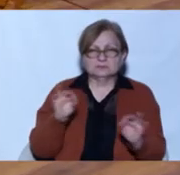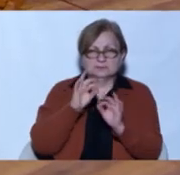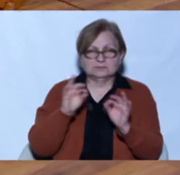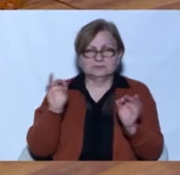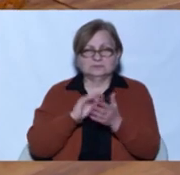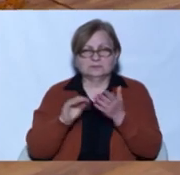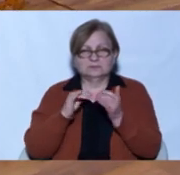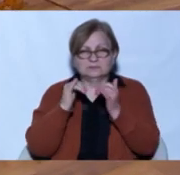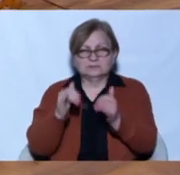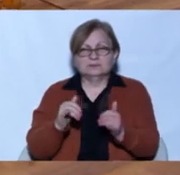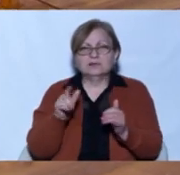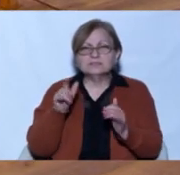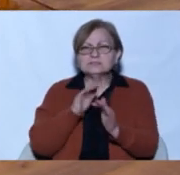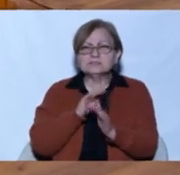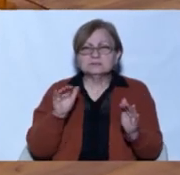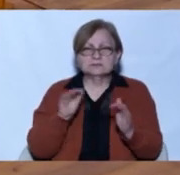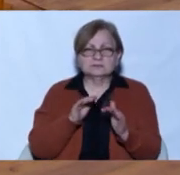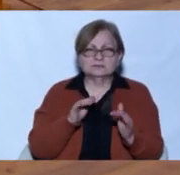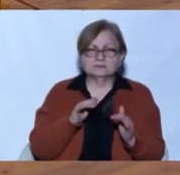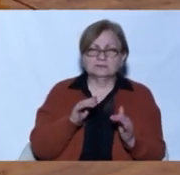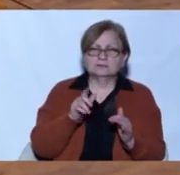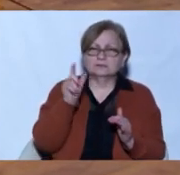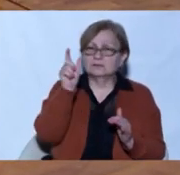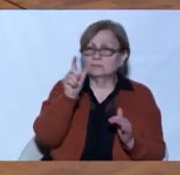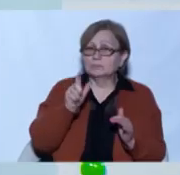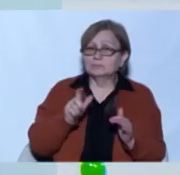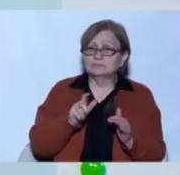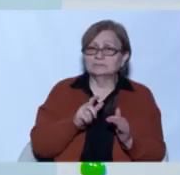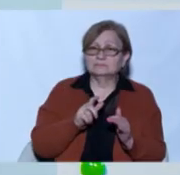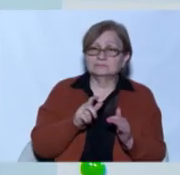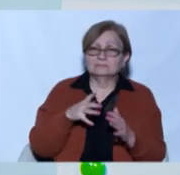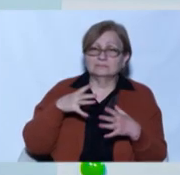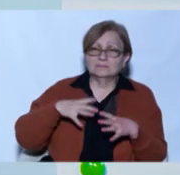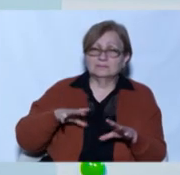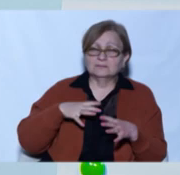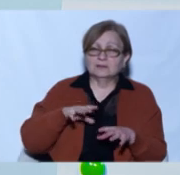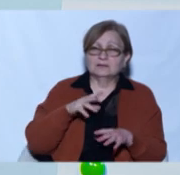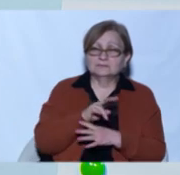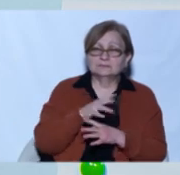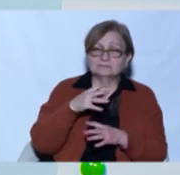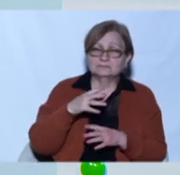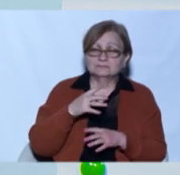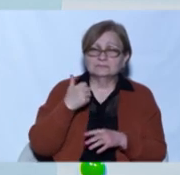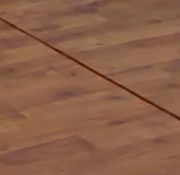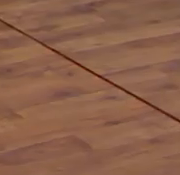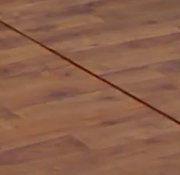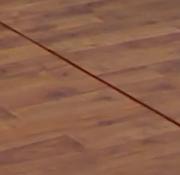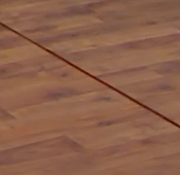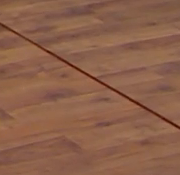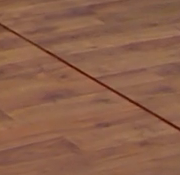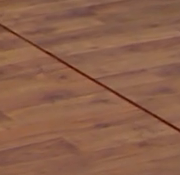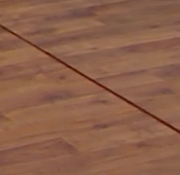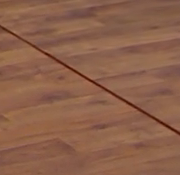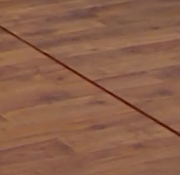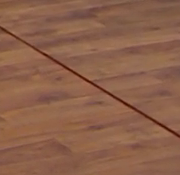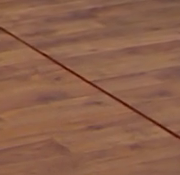აუცილებლად უნდა აღვნიშნო, პოეტის, მაგრამ ამავე დროს ქართული ენისა და ლიტერატურის ძალიან კარგი